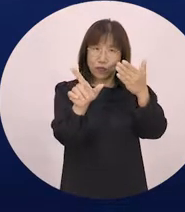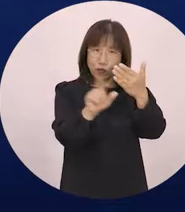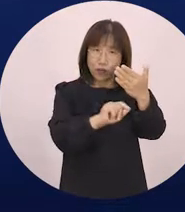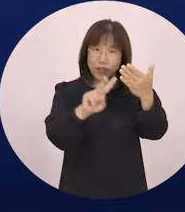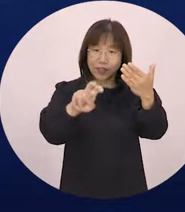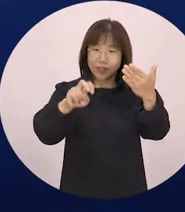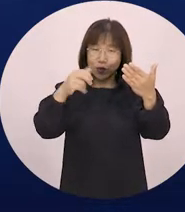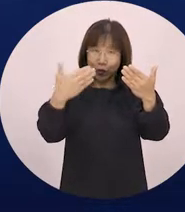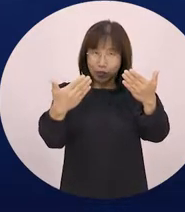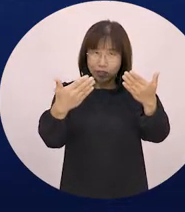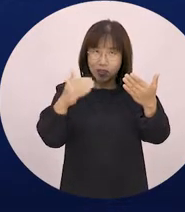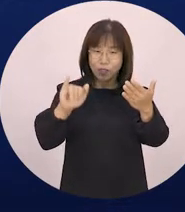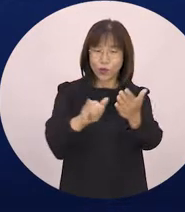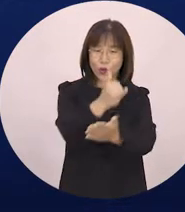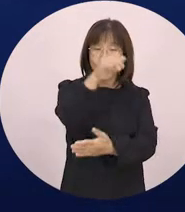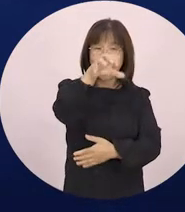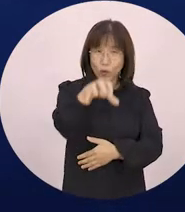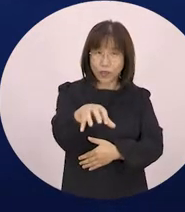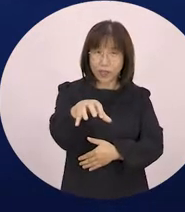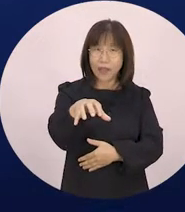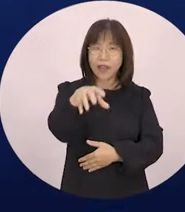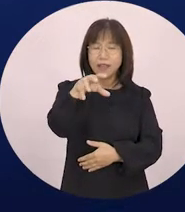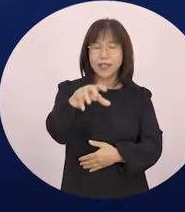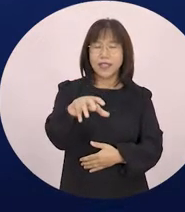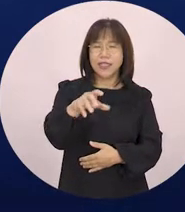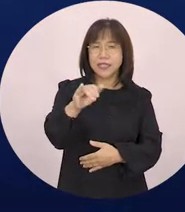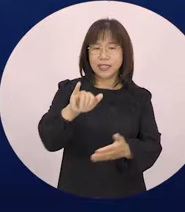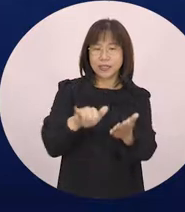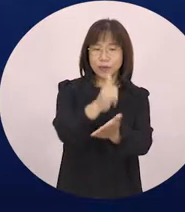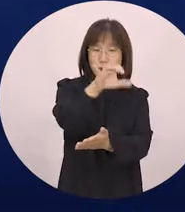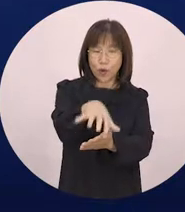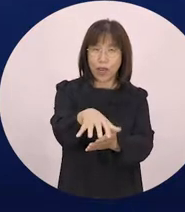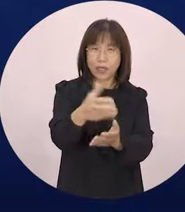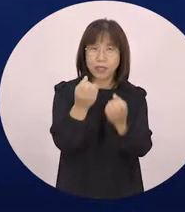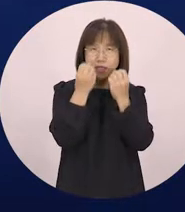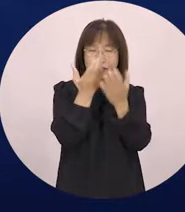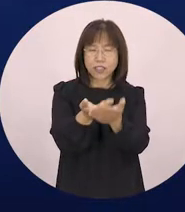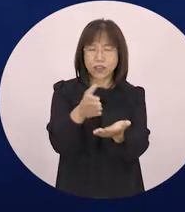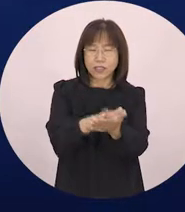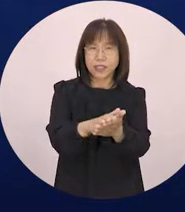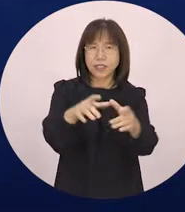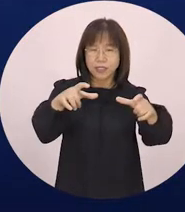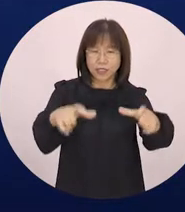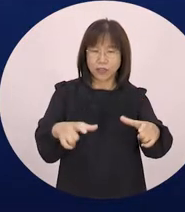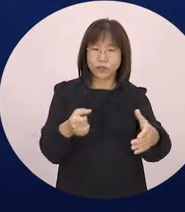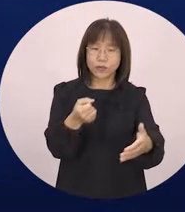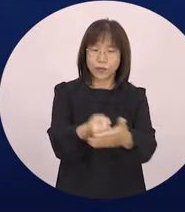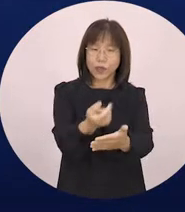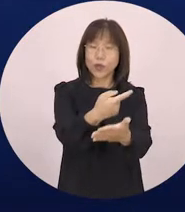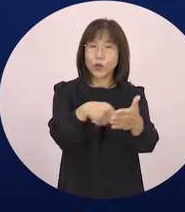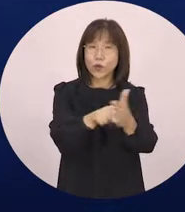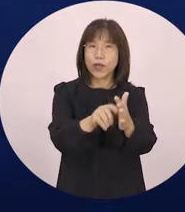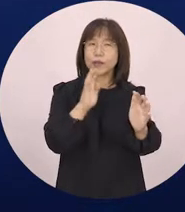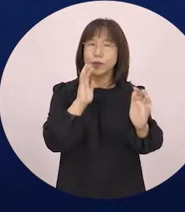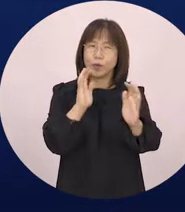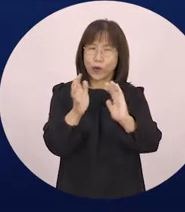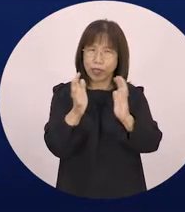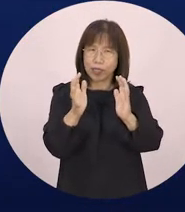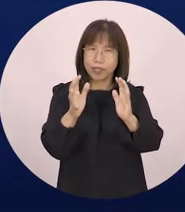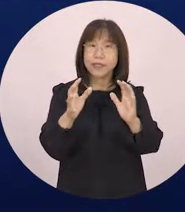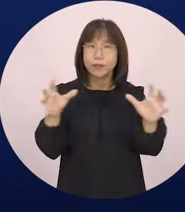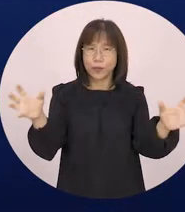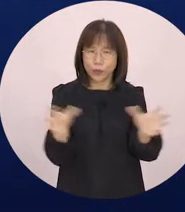지난 29일 한국 공항 공사 1층 스카이 홀에서 김포 공항 도시재생 혁신 지구 지정을 위한 공청회 가